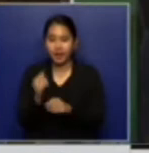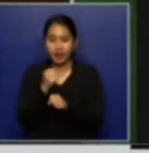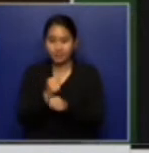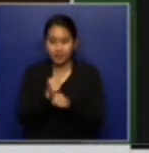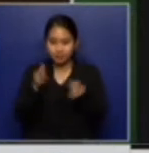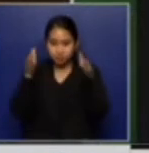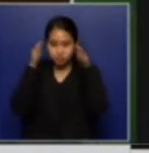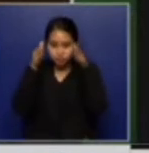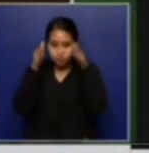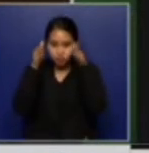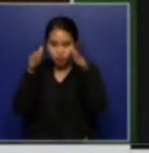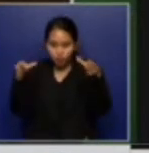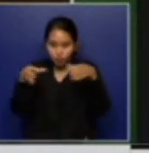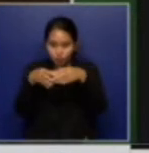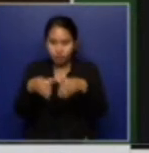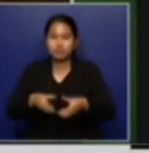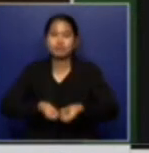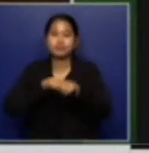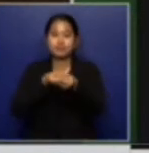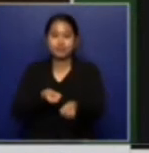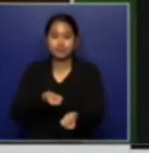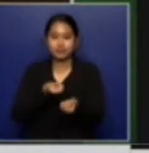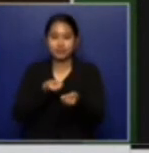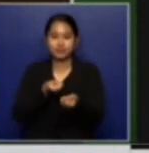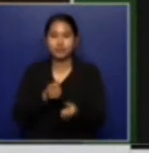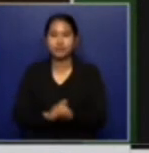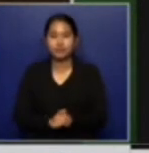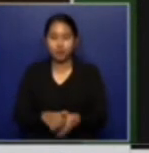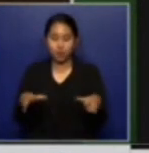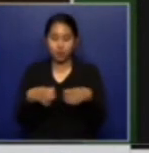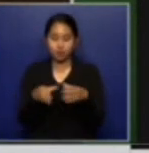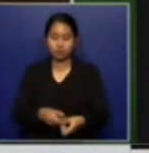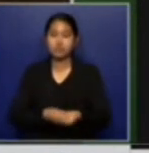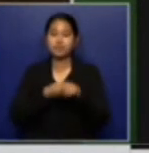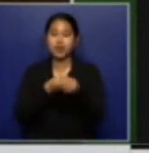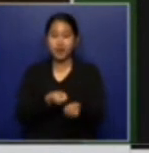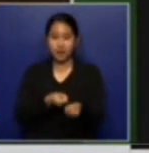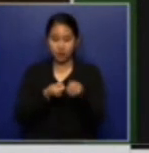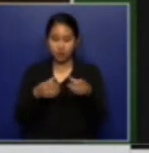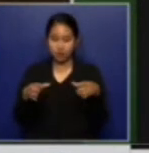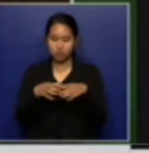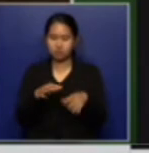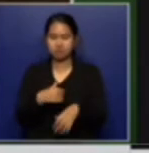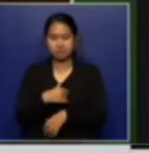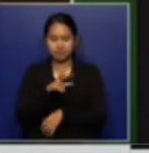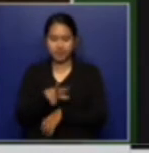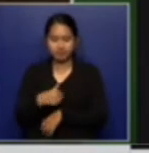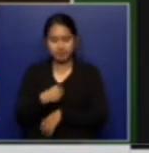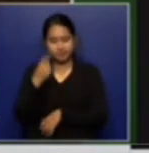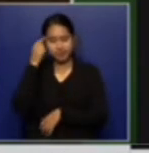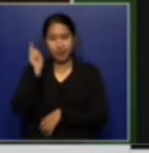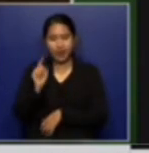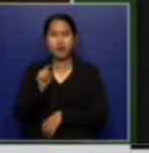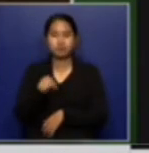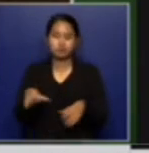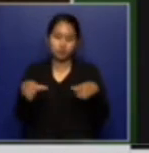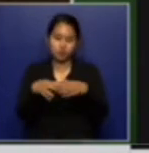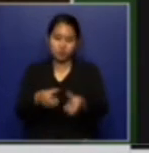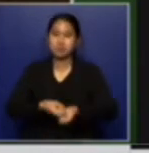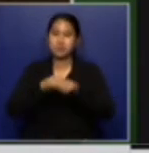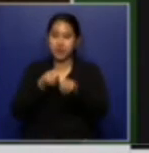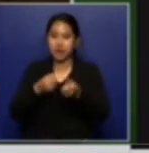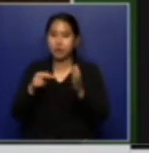มุ่งไปที่กลุ่มเกษตรกรกลุ่มเกษตรกรเนี่ยพรรคเพื่อไทยมองว่าเป็นกำลังซื้อของประเท